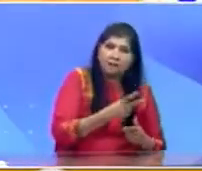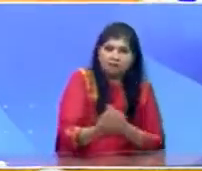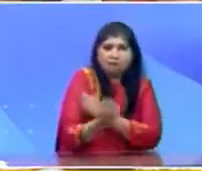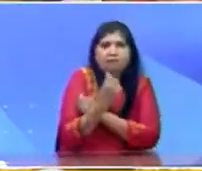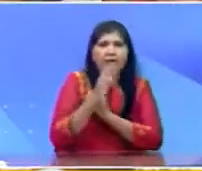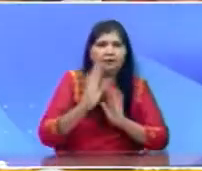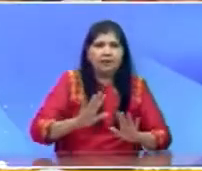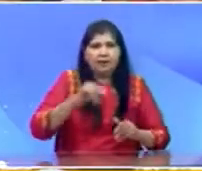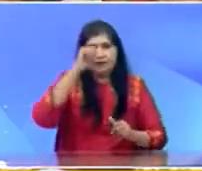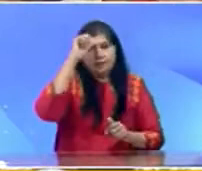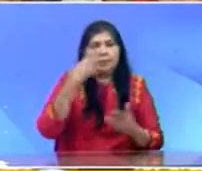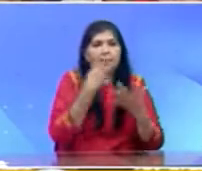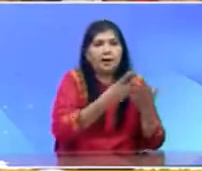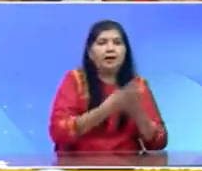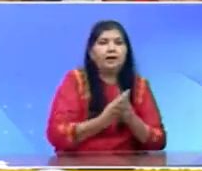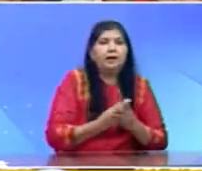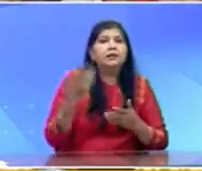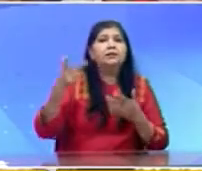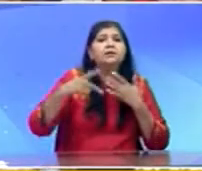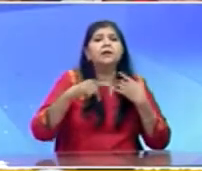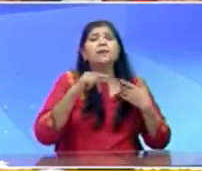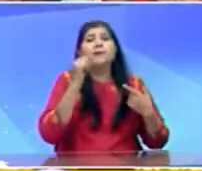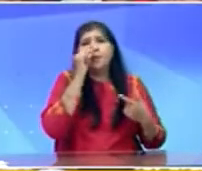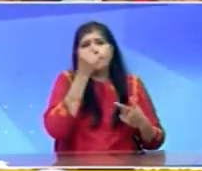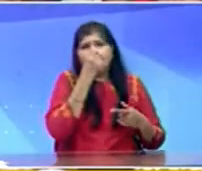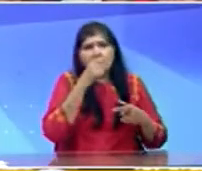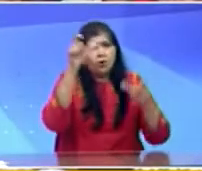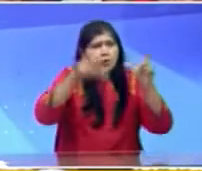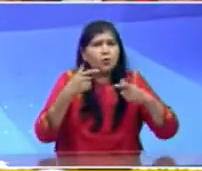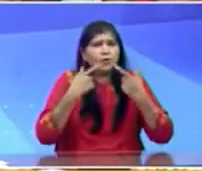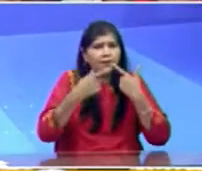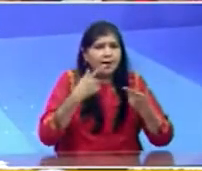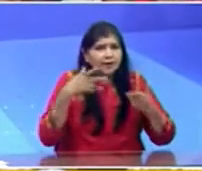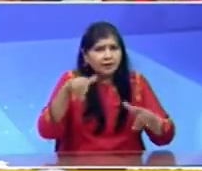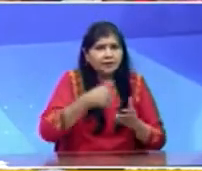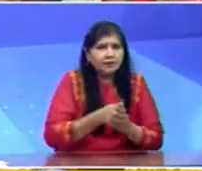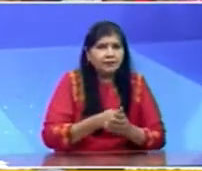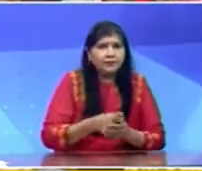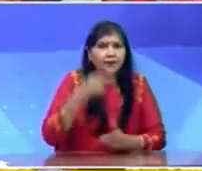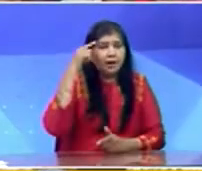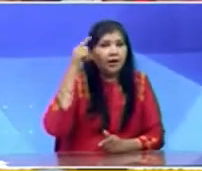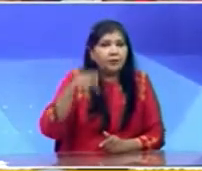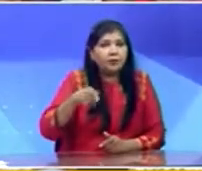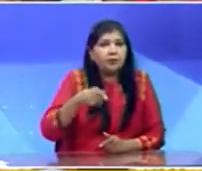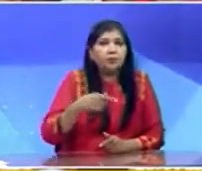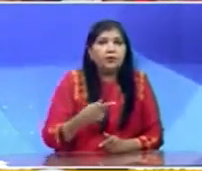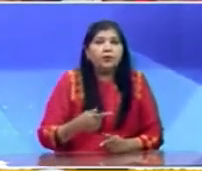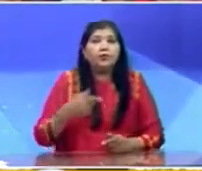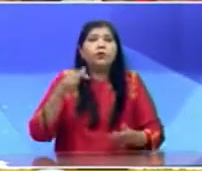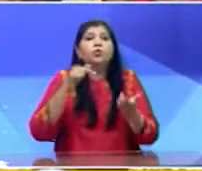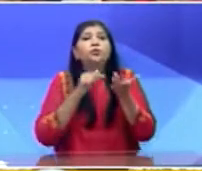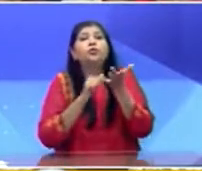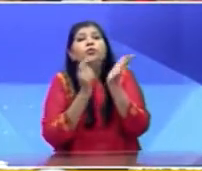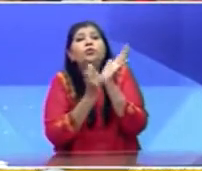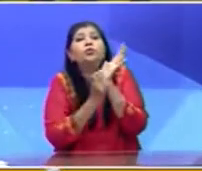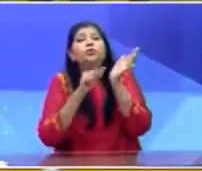था। आप जब कभी तमिलनाडु के लोगों से बात करेंगे तो आपको थुथुकुडी जिले